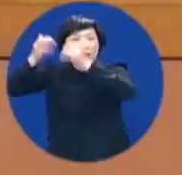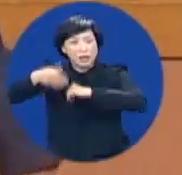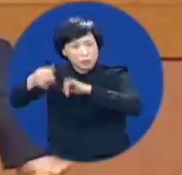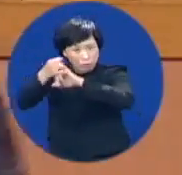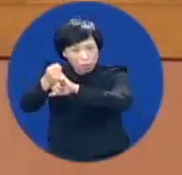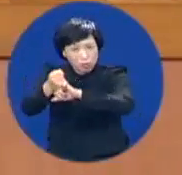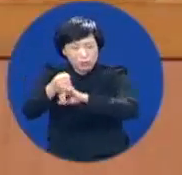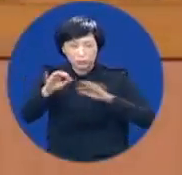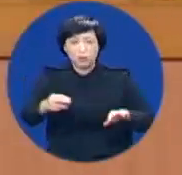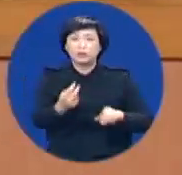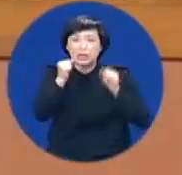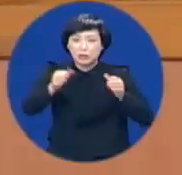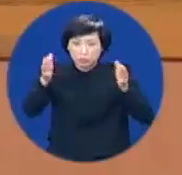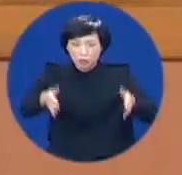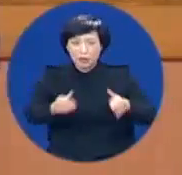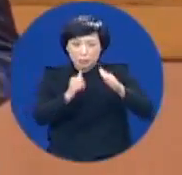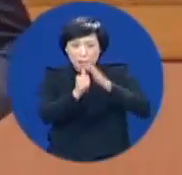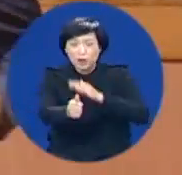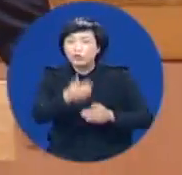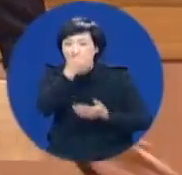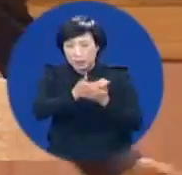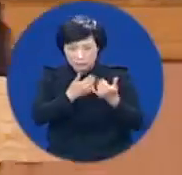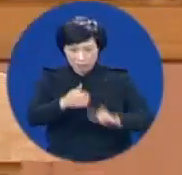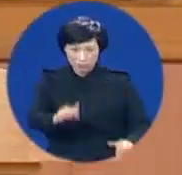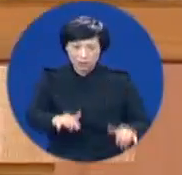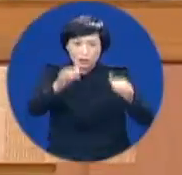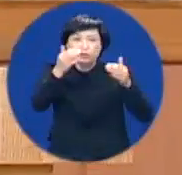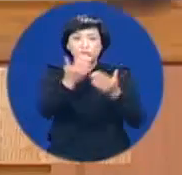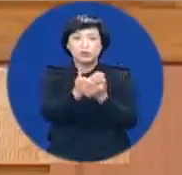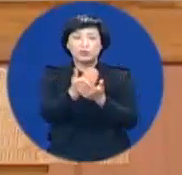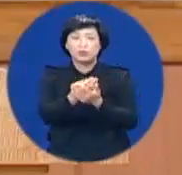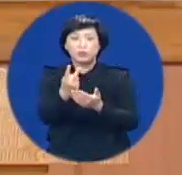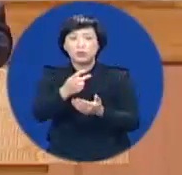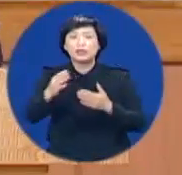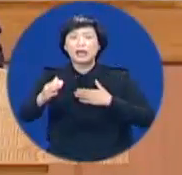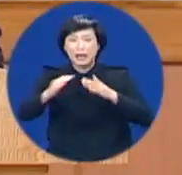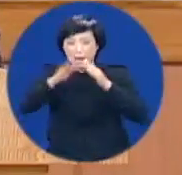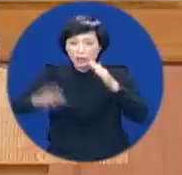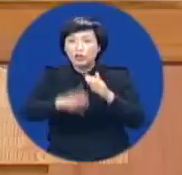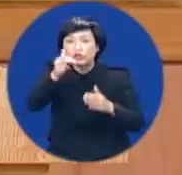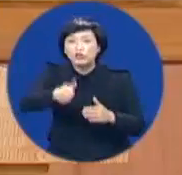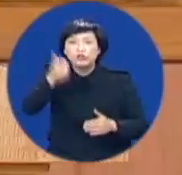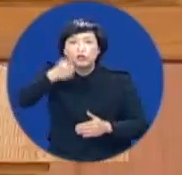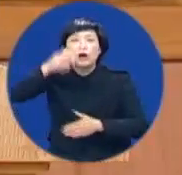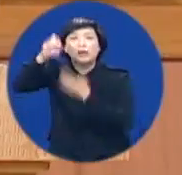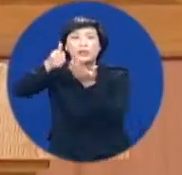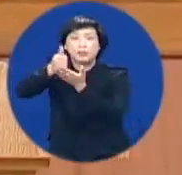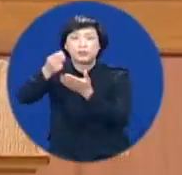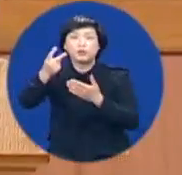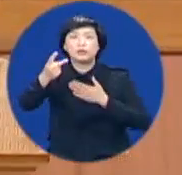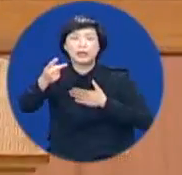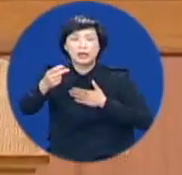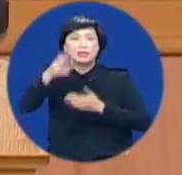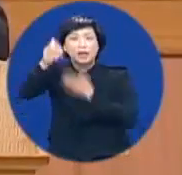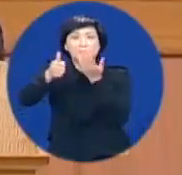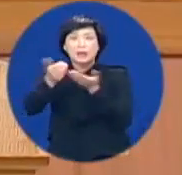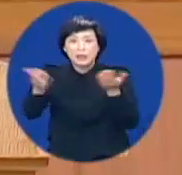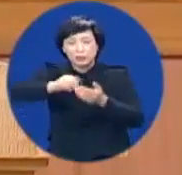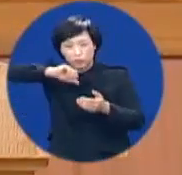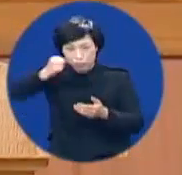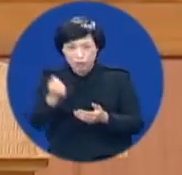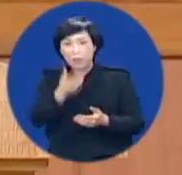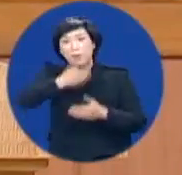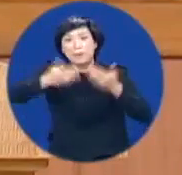땅에서도 머리가 되고 뜸이 되는 귀한 자녀가 되게 하시고 우리 가정은 하나님이 가장이 되시고 우리는 그를 수중두는 축복받은 가정